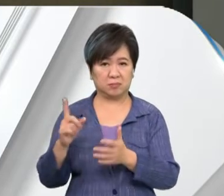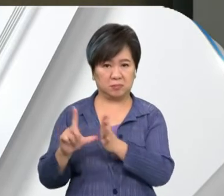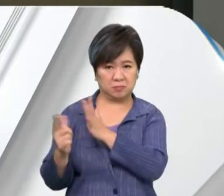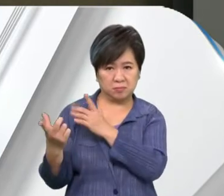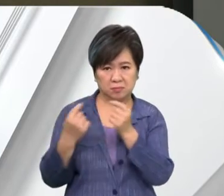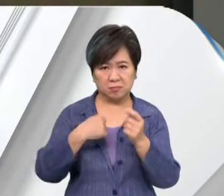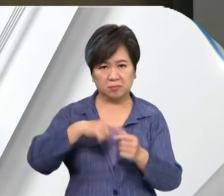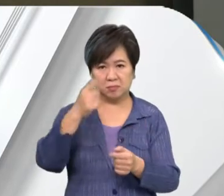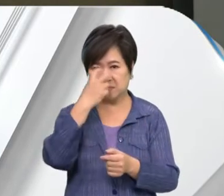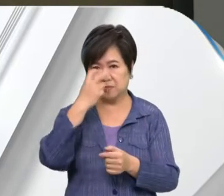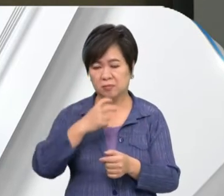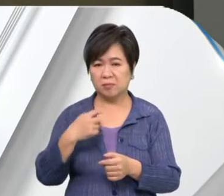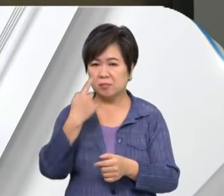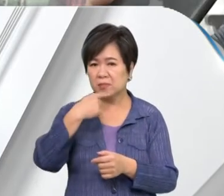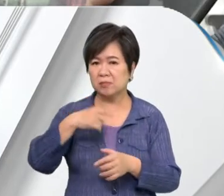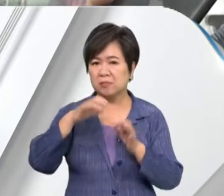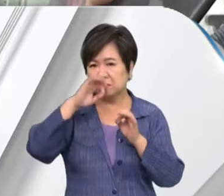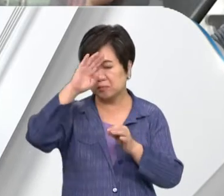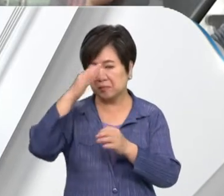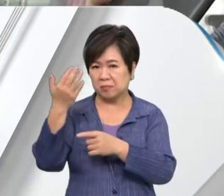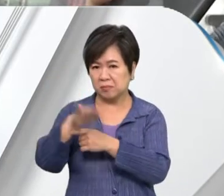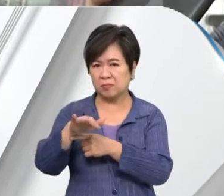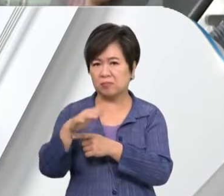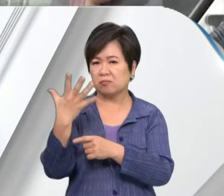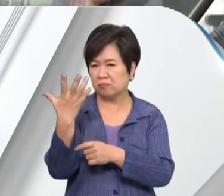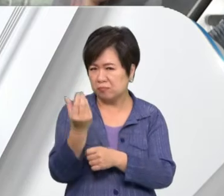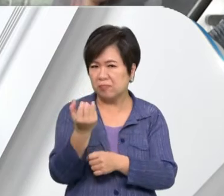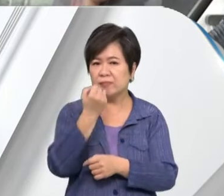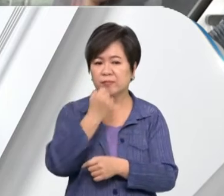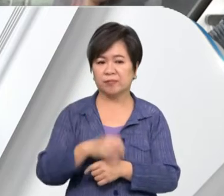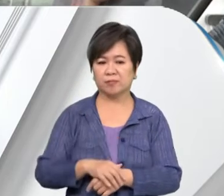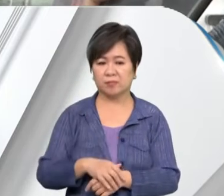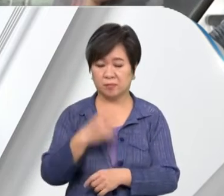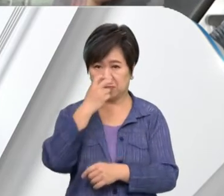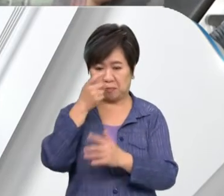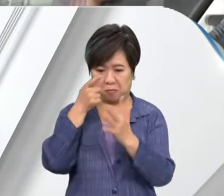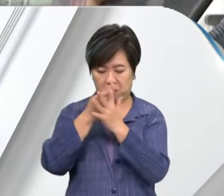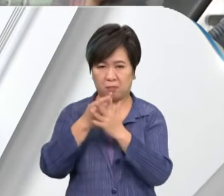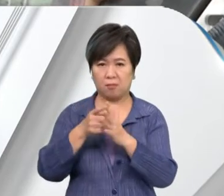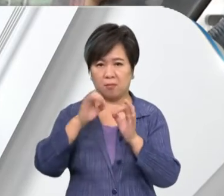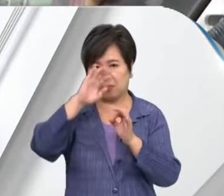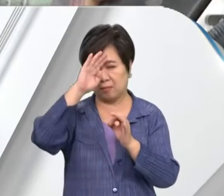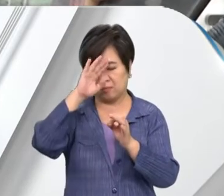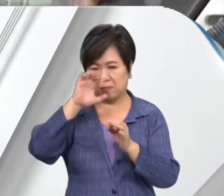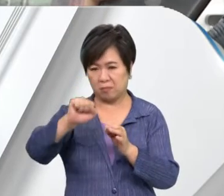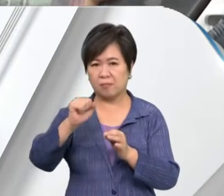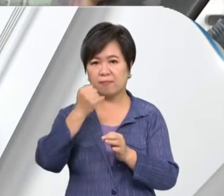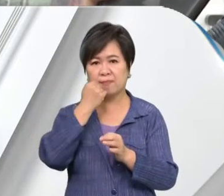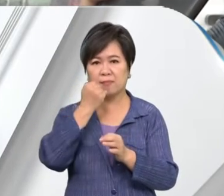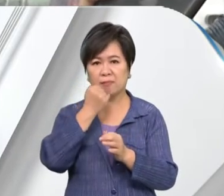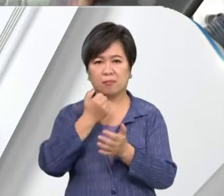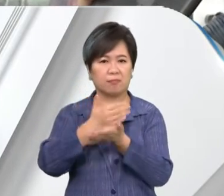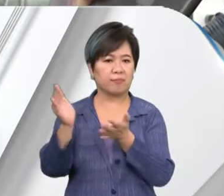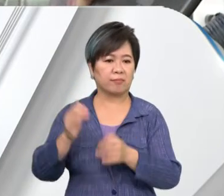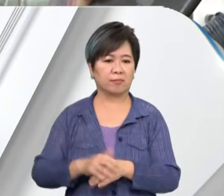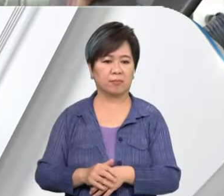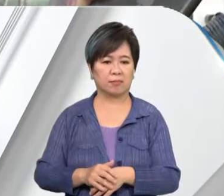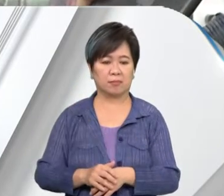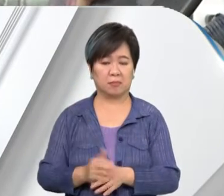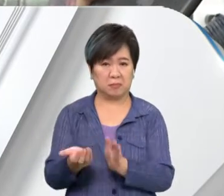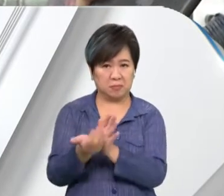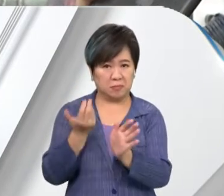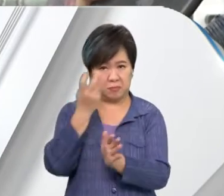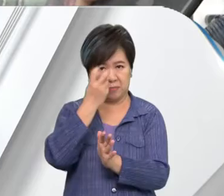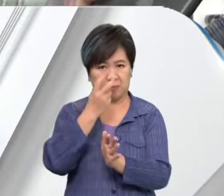亡率就在降低到2-3%。 现在的筛检可以减少癌症的发生，那这个是一个筛检的一个成